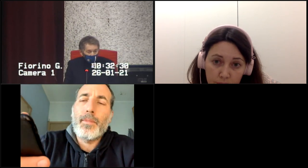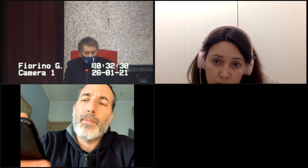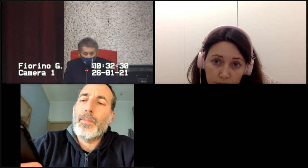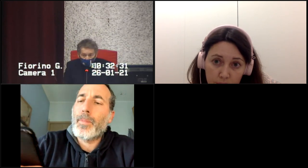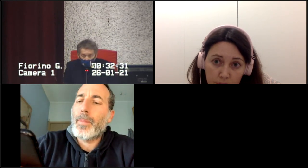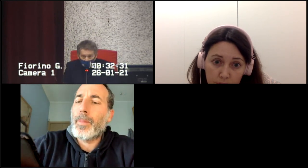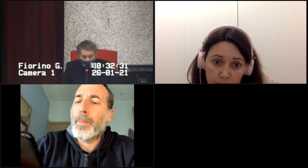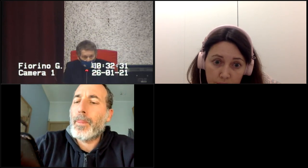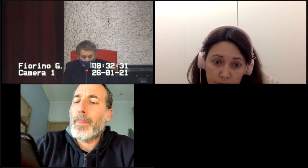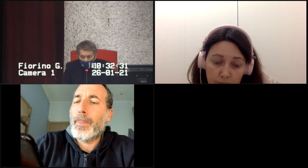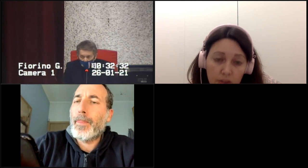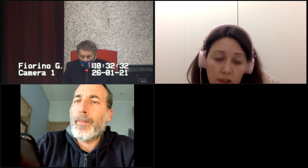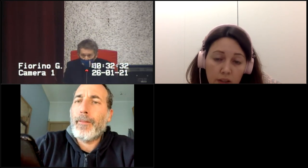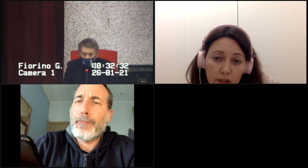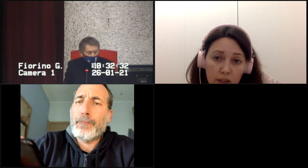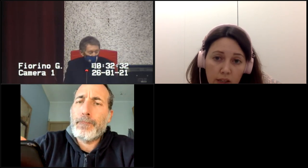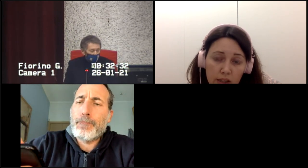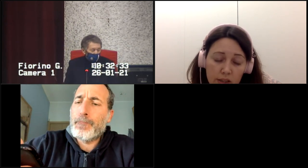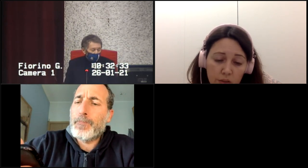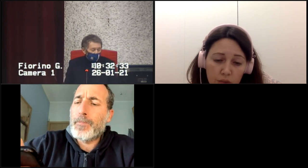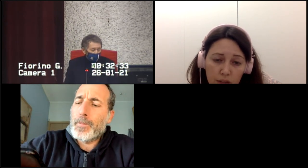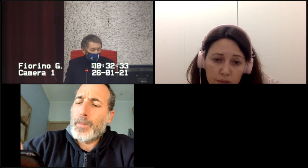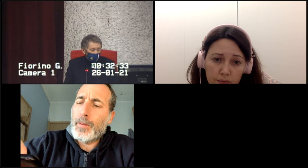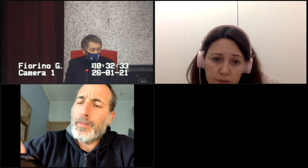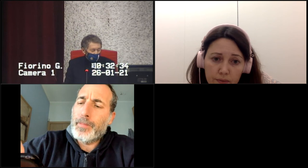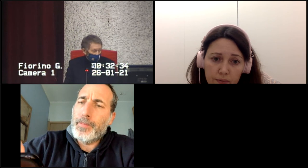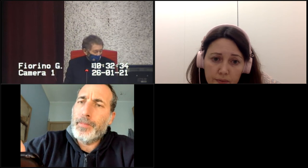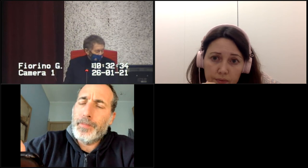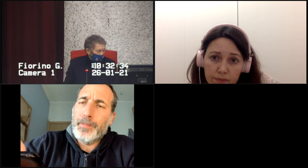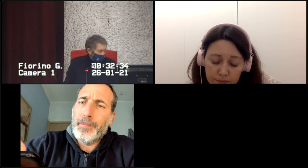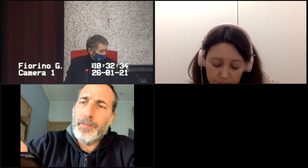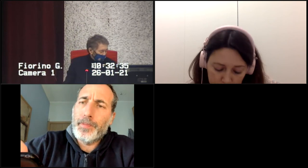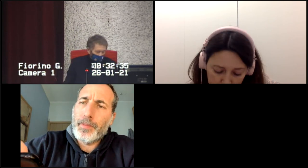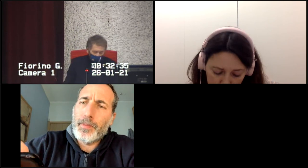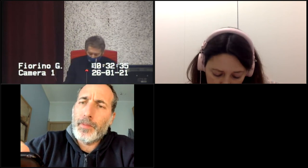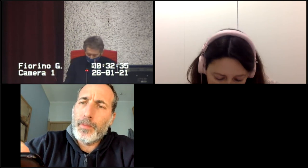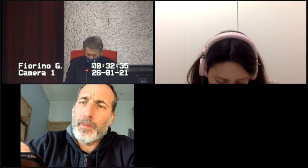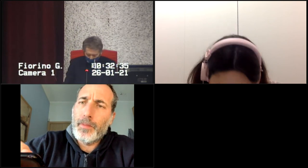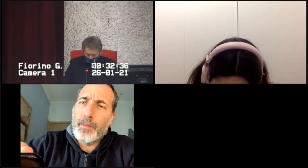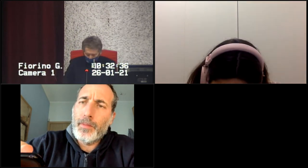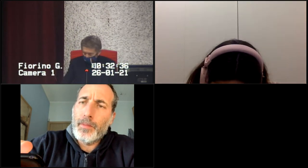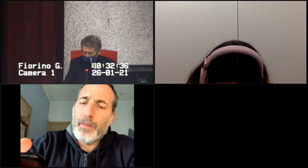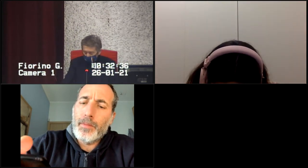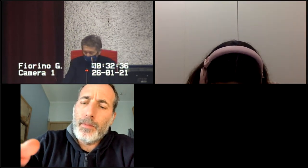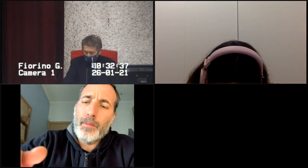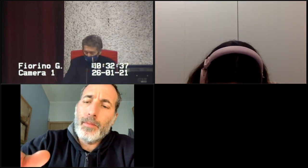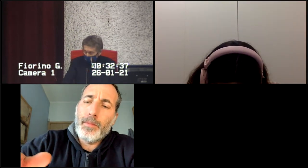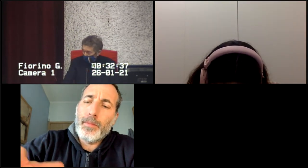3-3-6. Da remoto, consigliera Perego? Astenuta. Quindi sono 7, a lei.